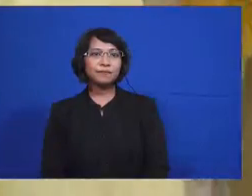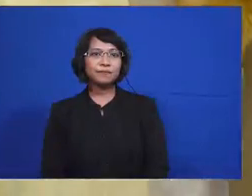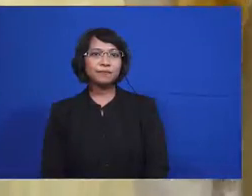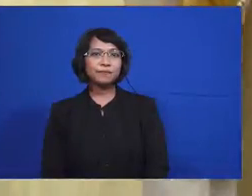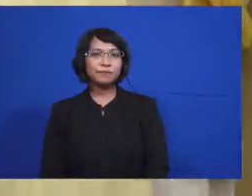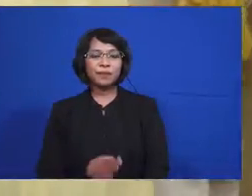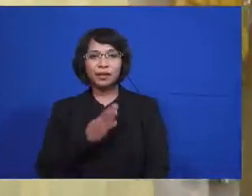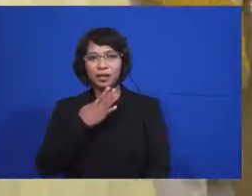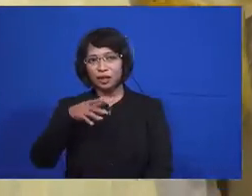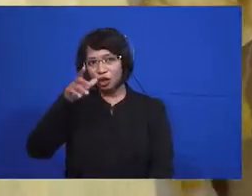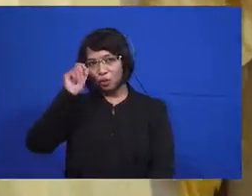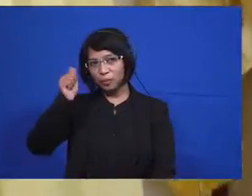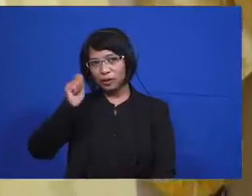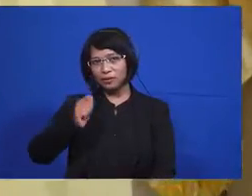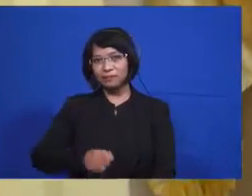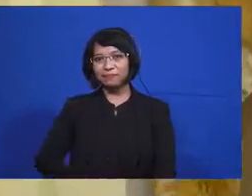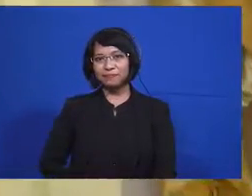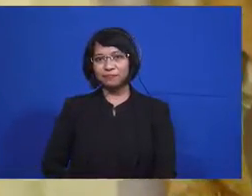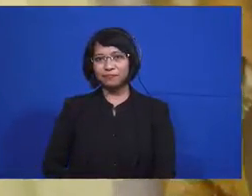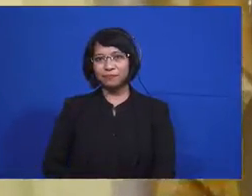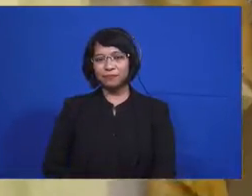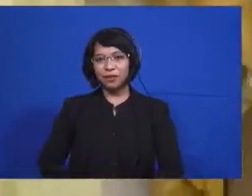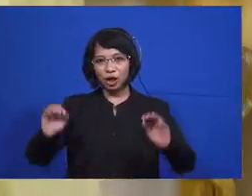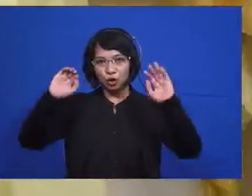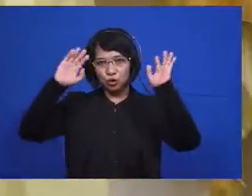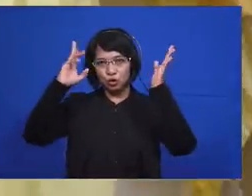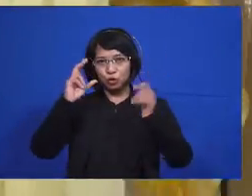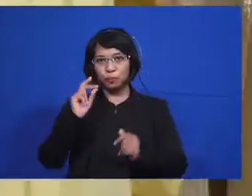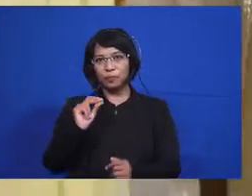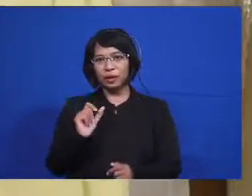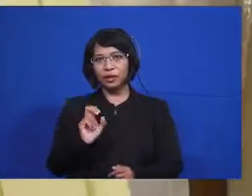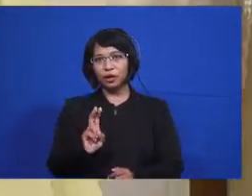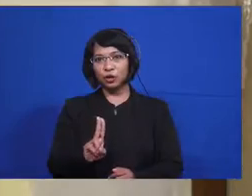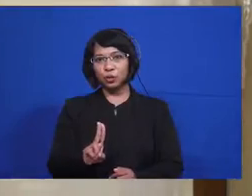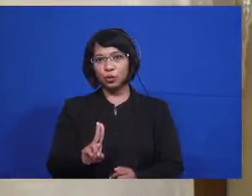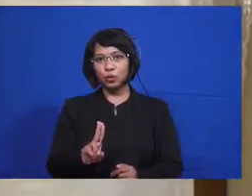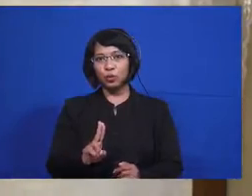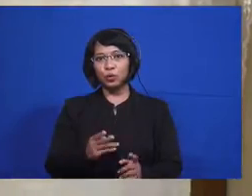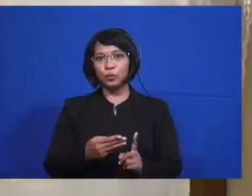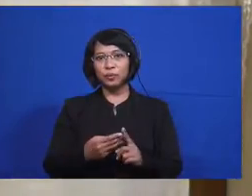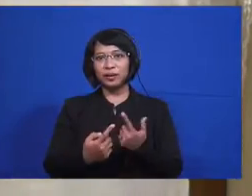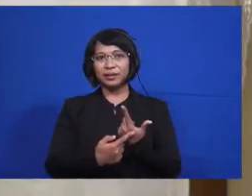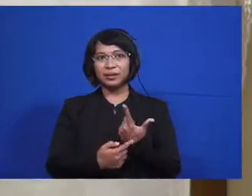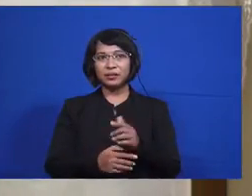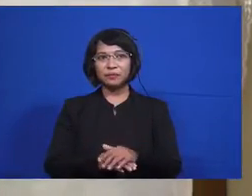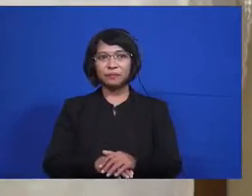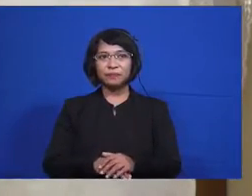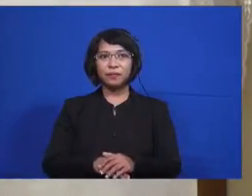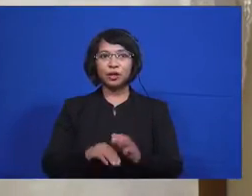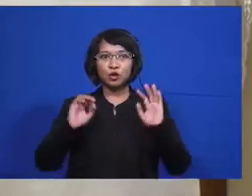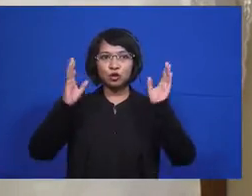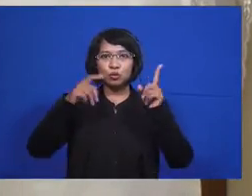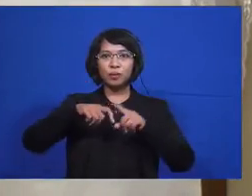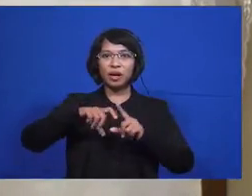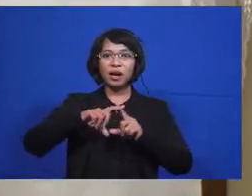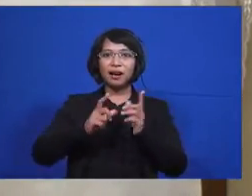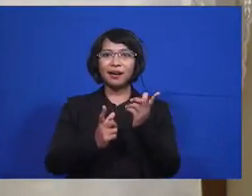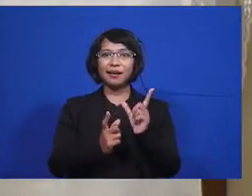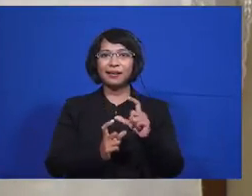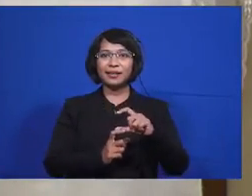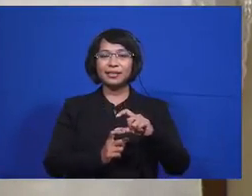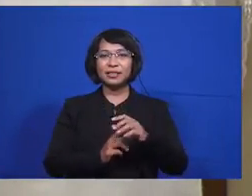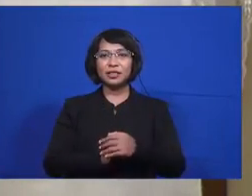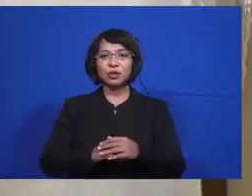Yang terhormat Monsinyur Robertus Rubiatmoko, Uskup Keuskupan Agung Semarang, yang terhormat